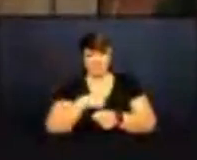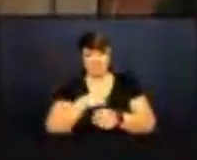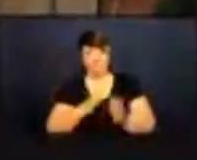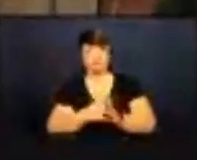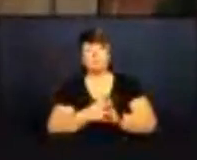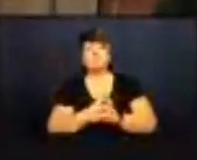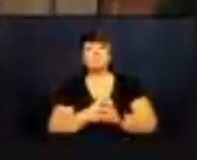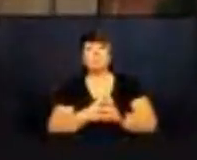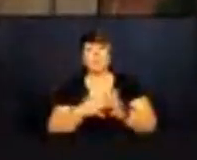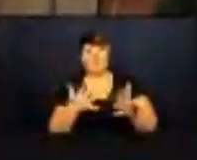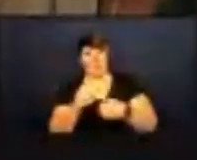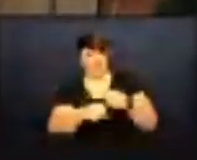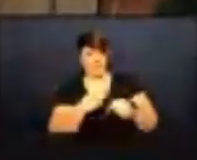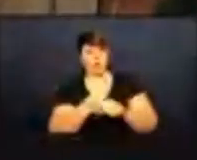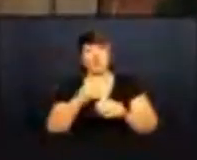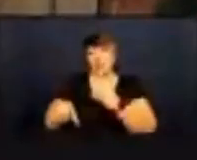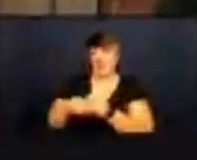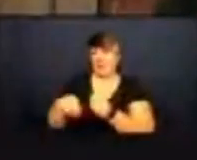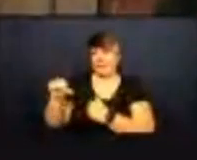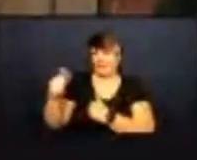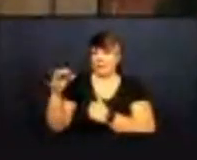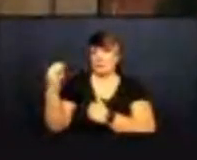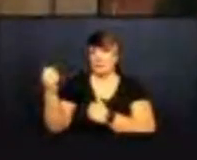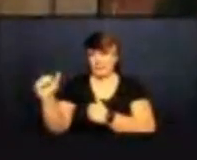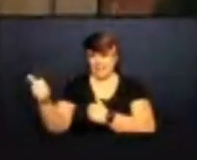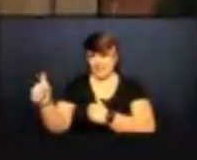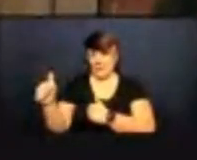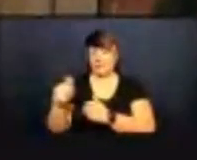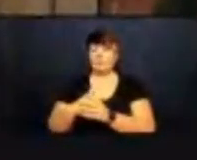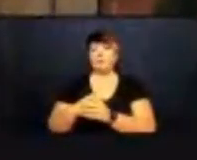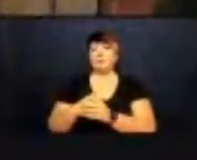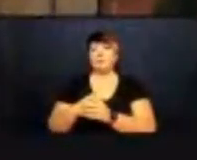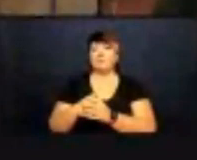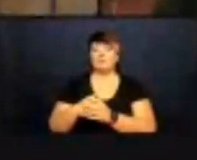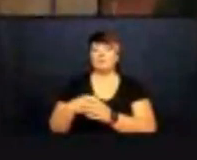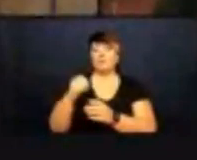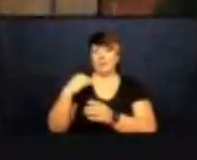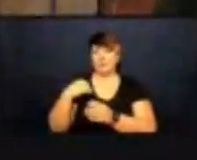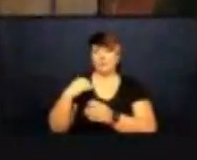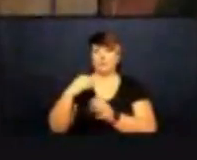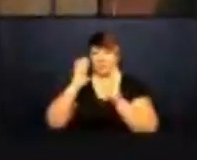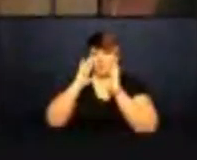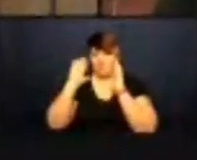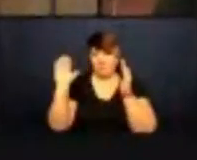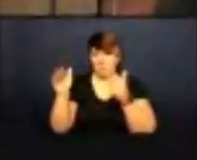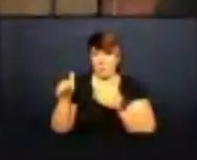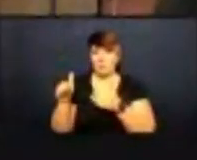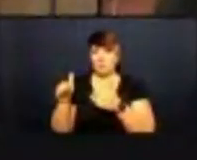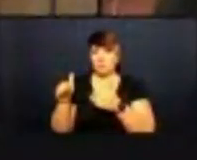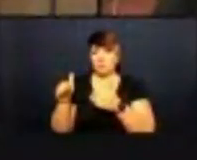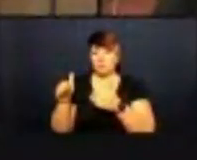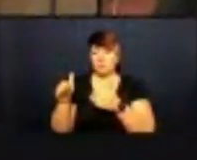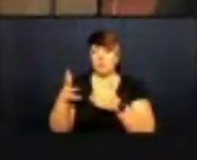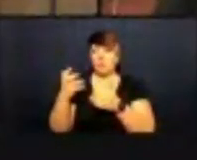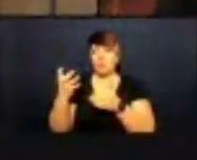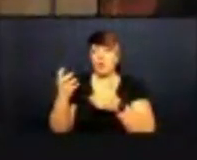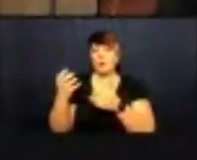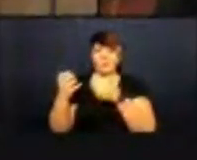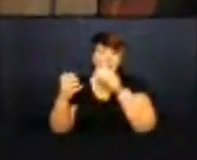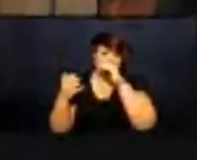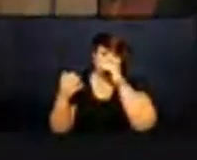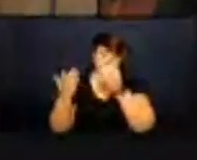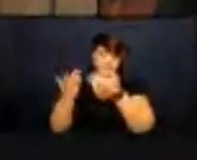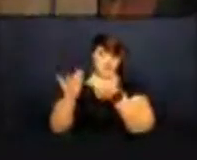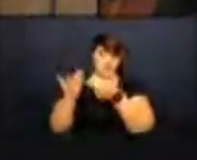Je, ni nani atakuwa pale? Encourage students. We have intentionally kind of left it open-ended as far as